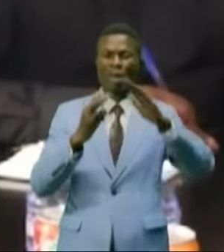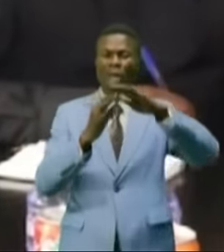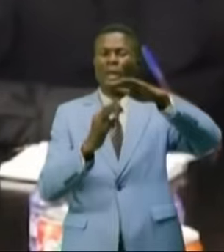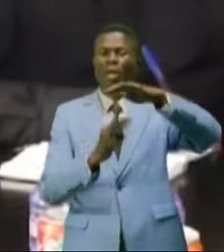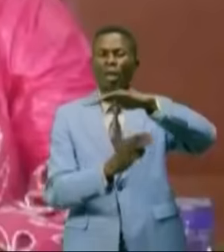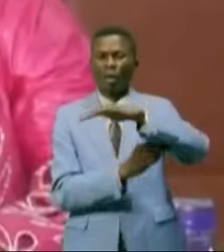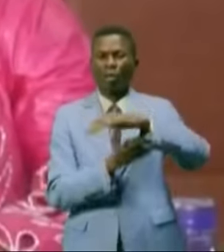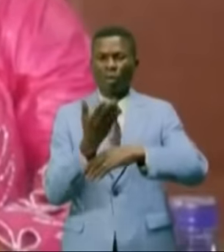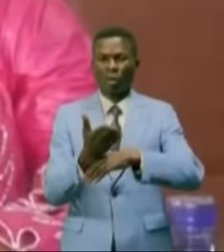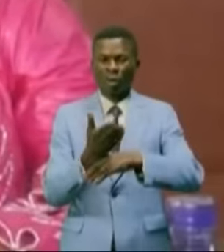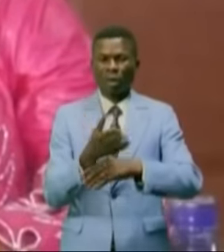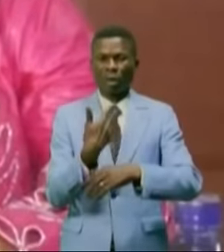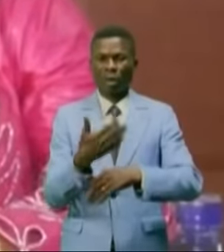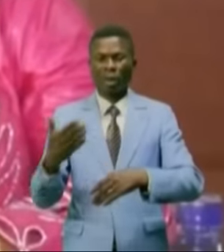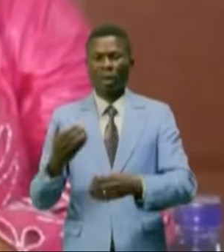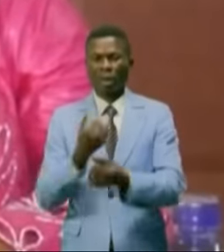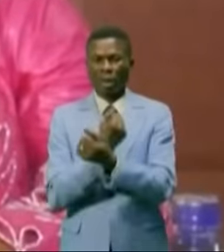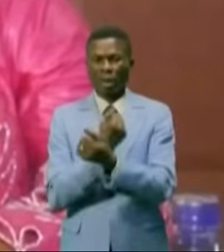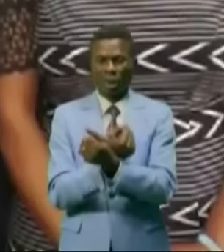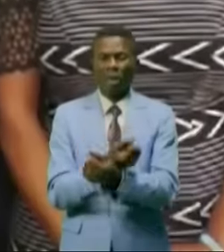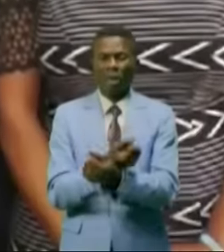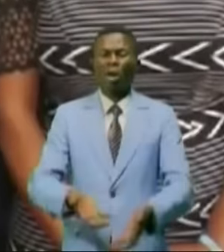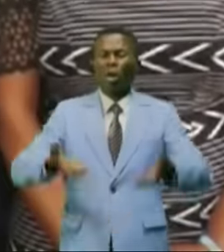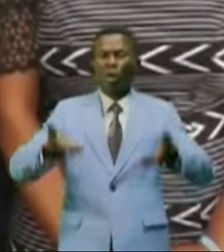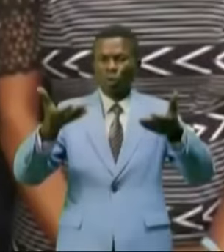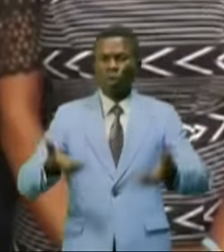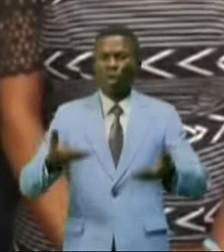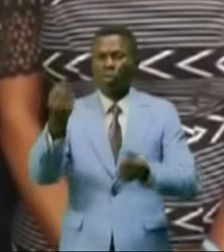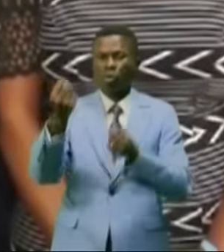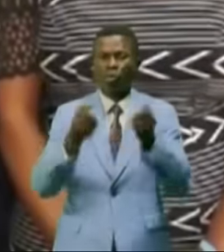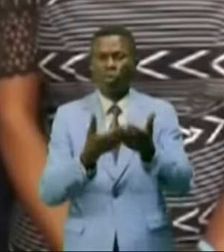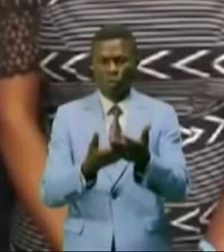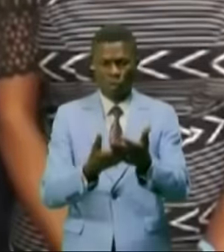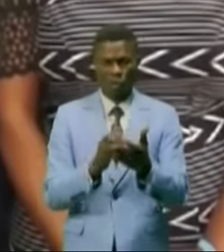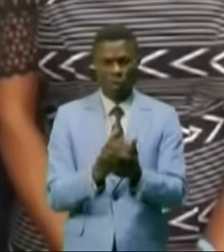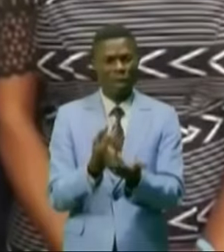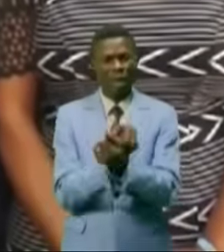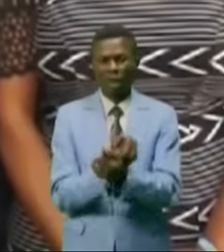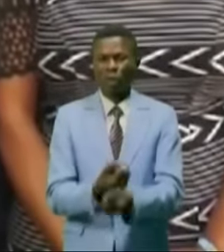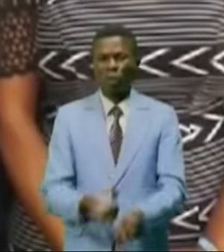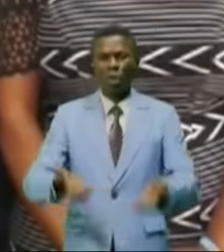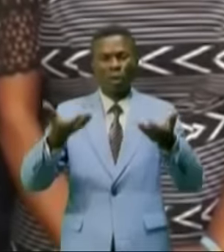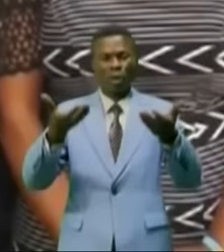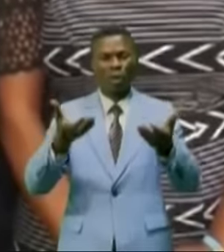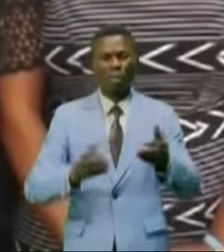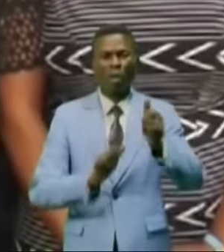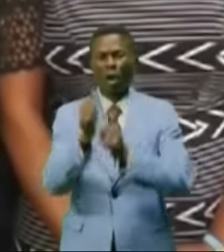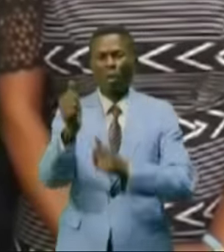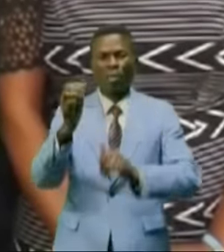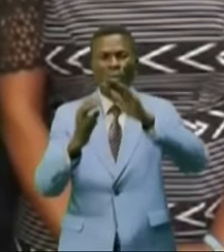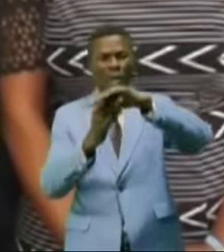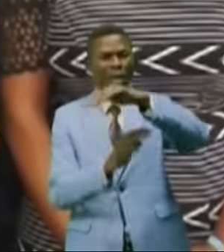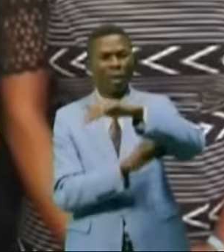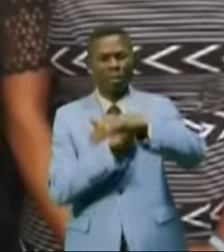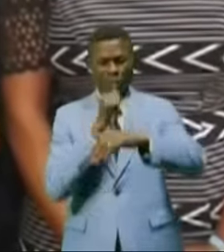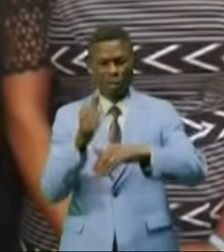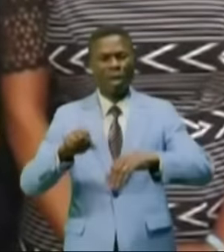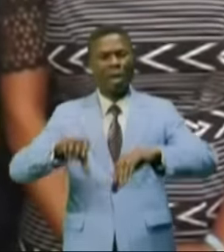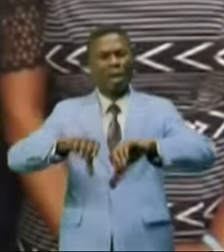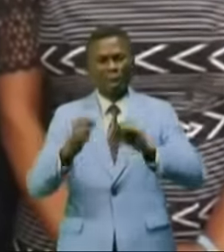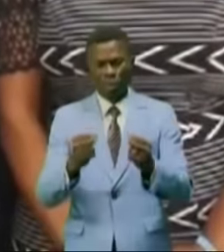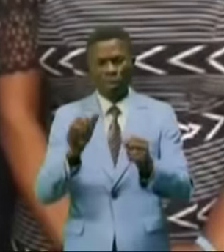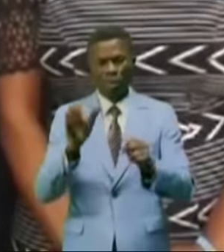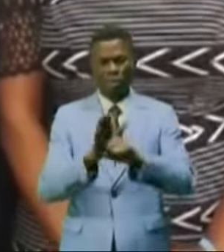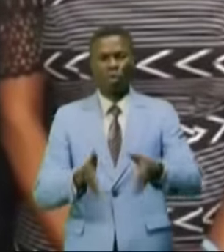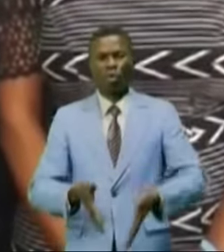notamment l'aspect respect des tonnages. Chez nous, il n'y a pas la culture de respecter le tonnage, ce qui abîme nos routes.